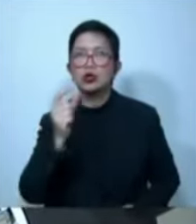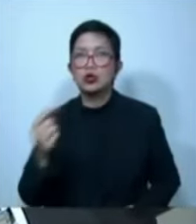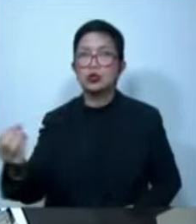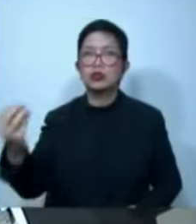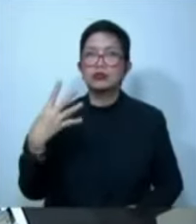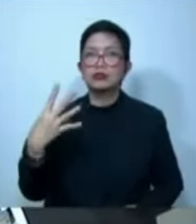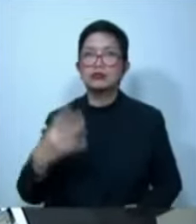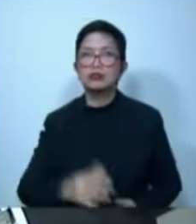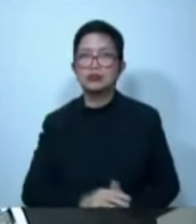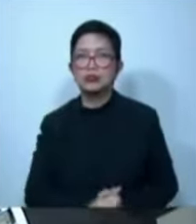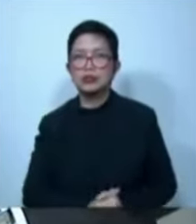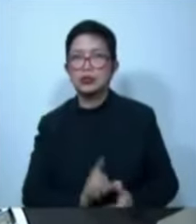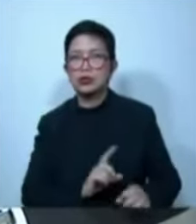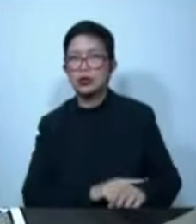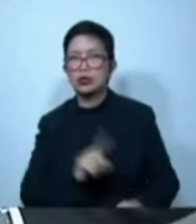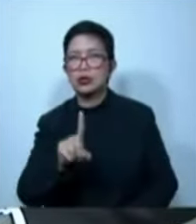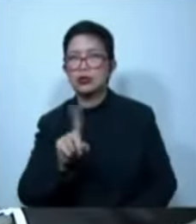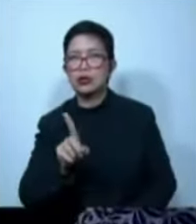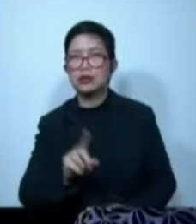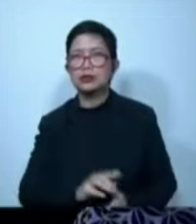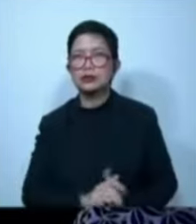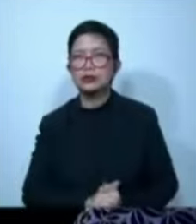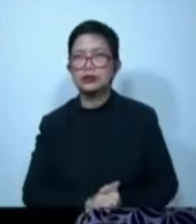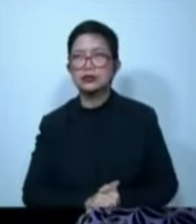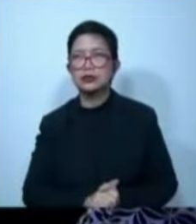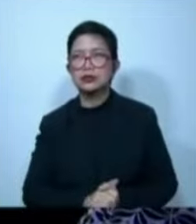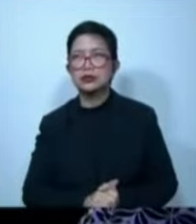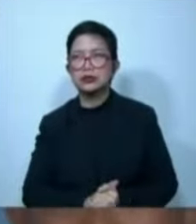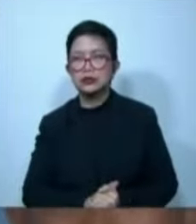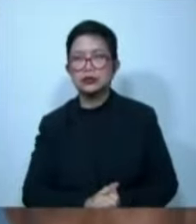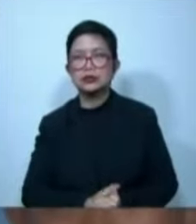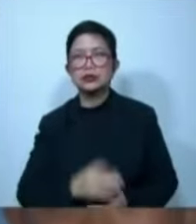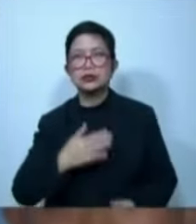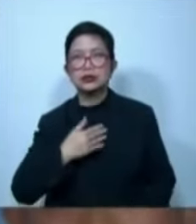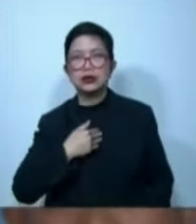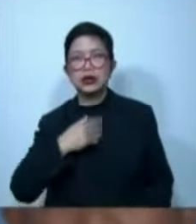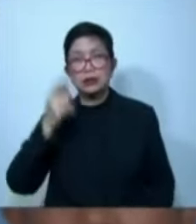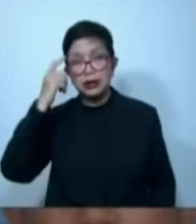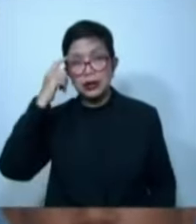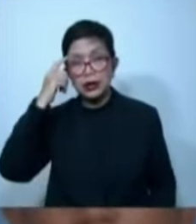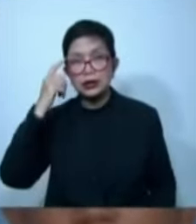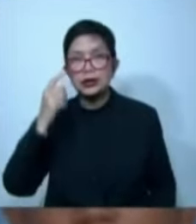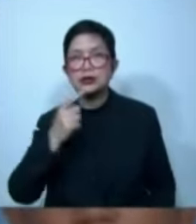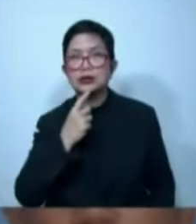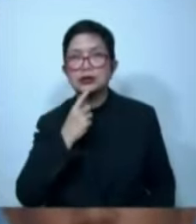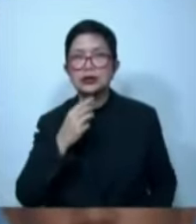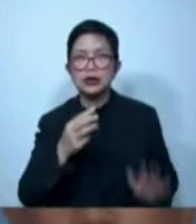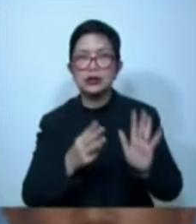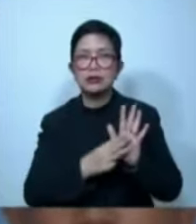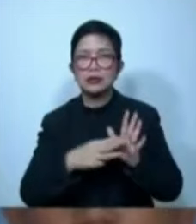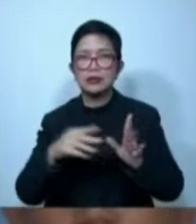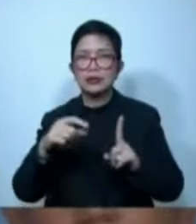calon presiden lainnya waktunya 1 menit dari sekarang Eh saya kira mengenai Mahkamah